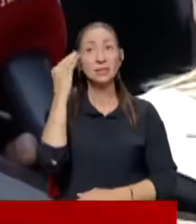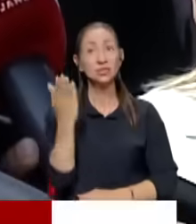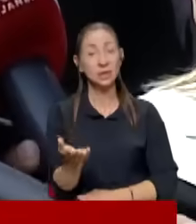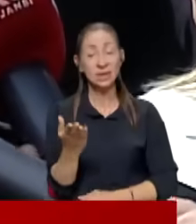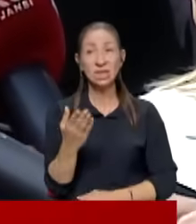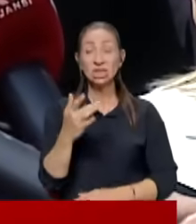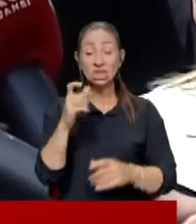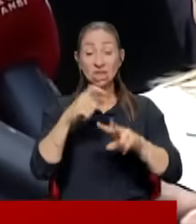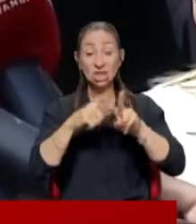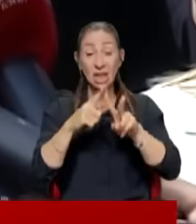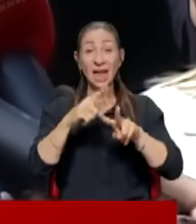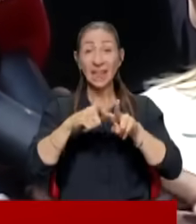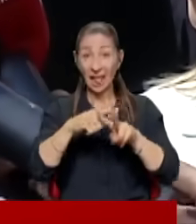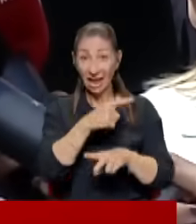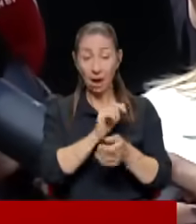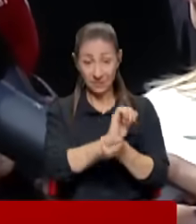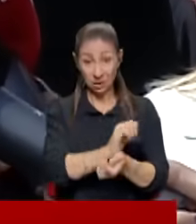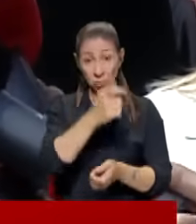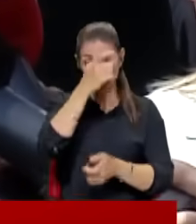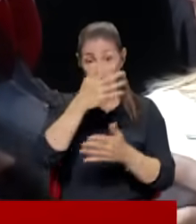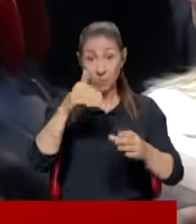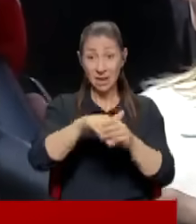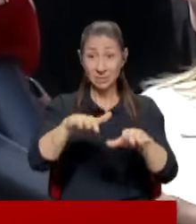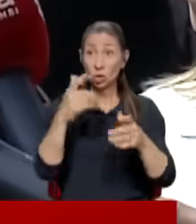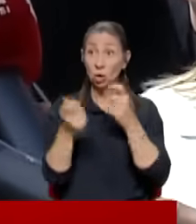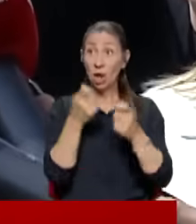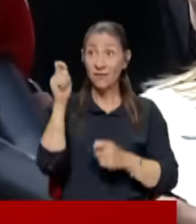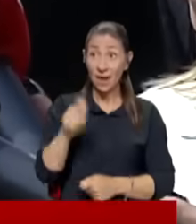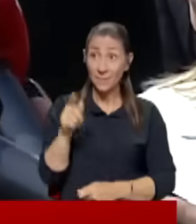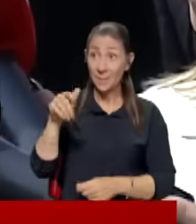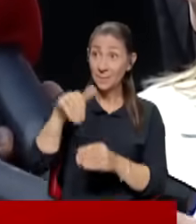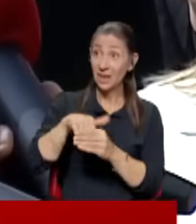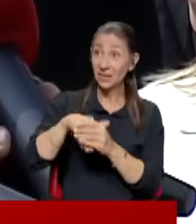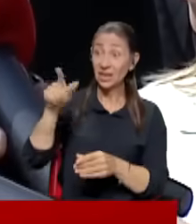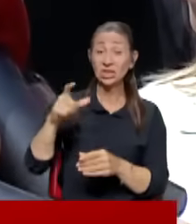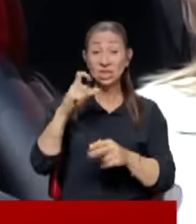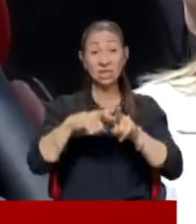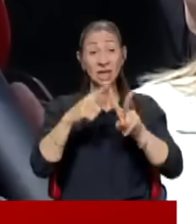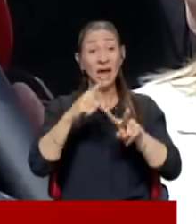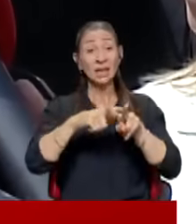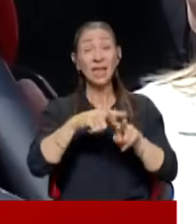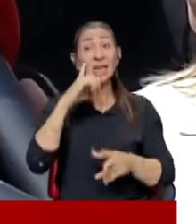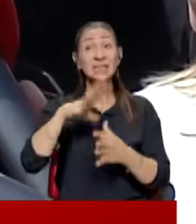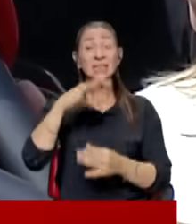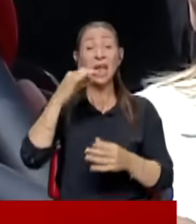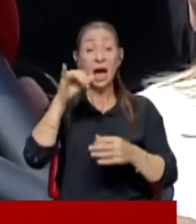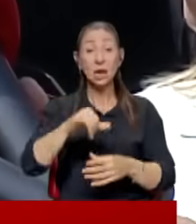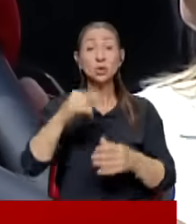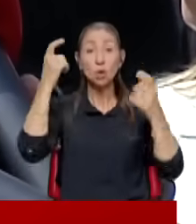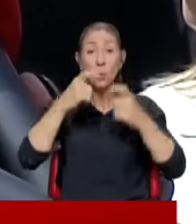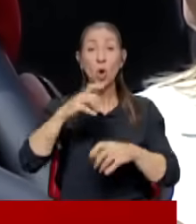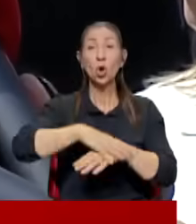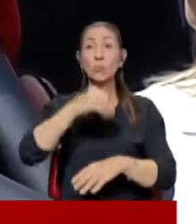anlayışıdır? Can Atalay hapiste. Türkiye Büyük Millet Meclisi'nde görev yapan milletvekilleri Can Atalay'ı insan haklarından sorumlu